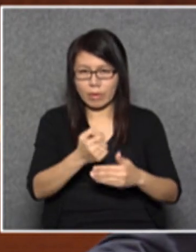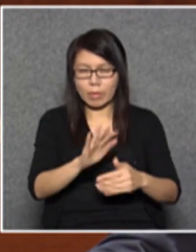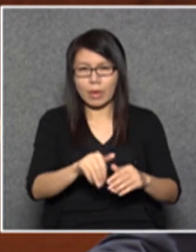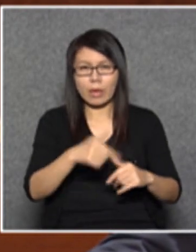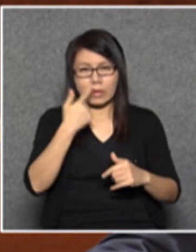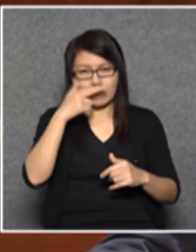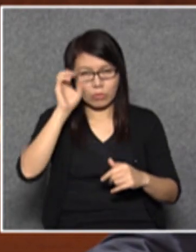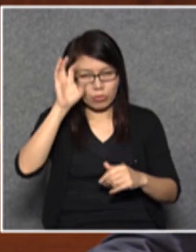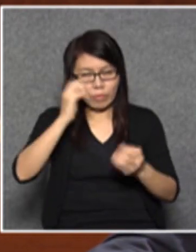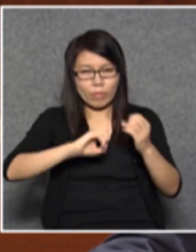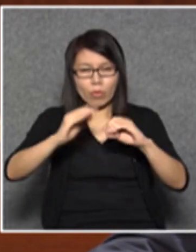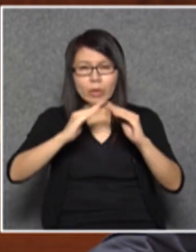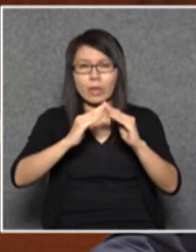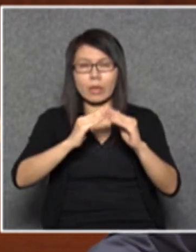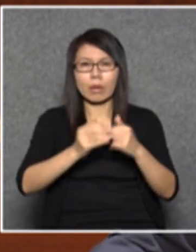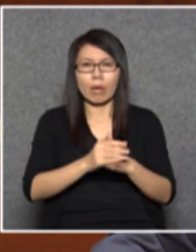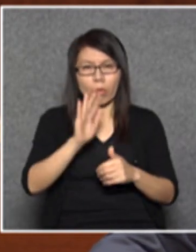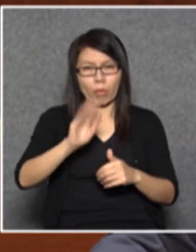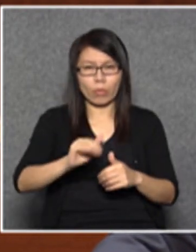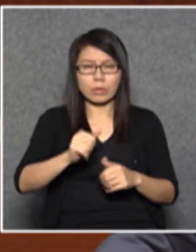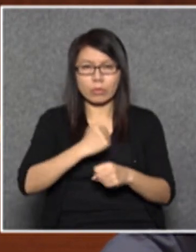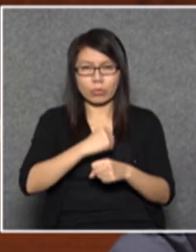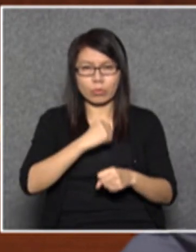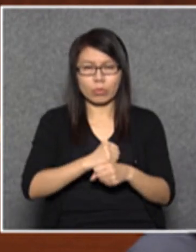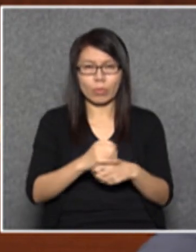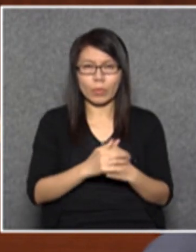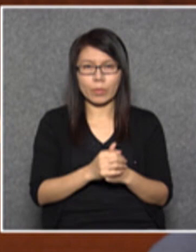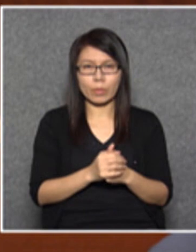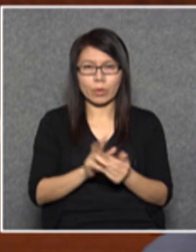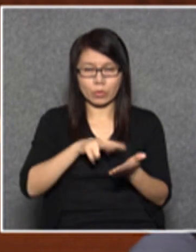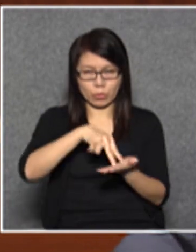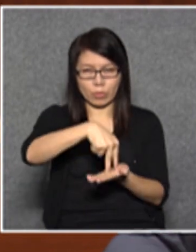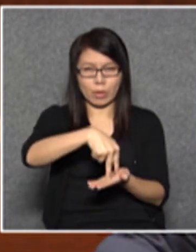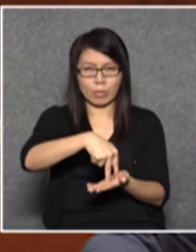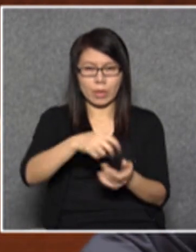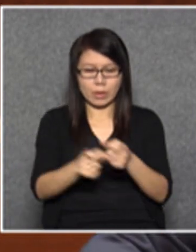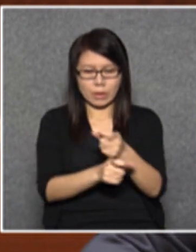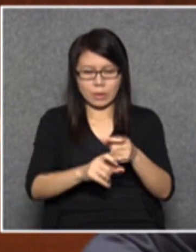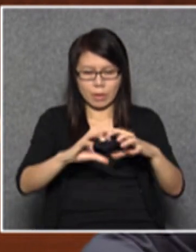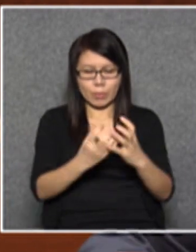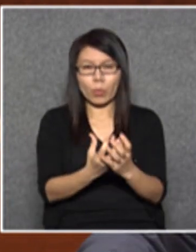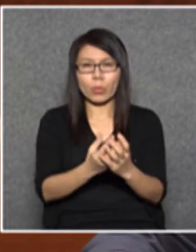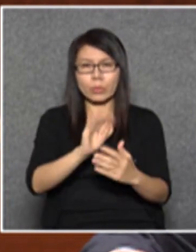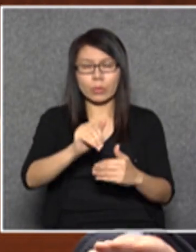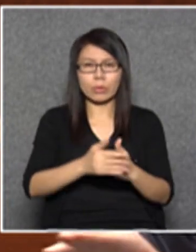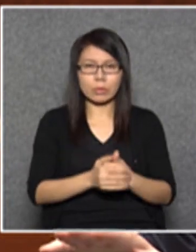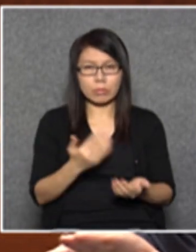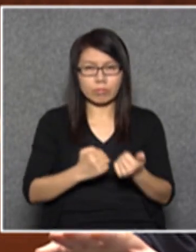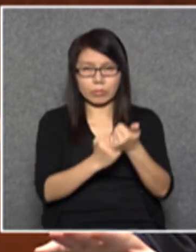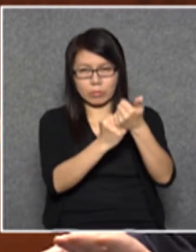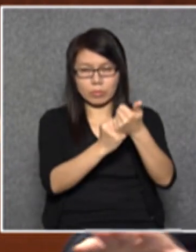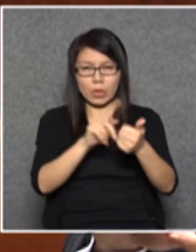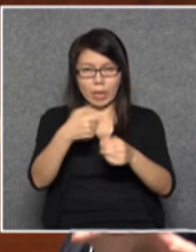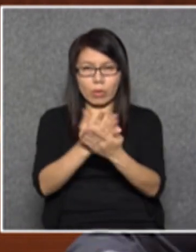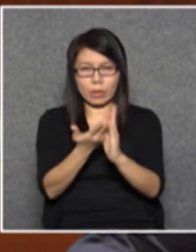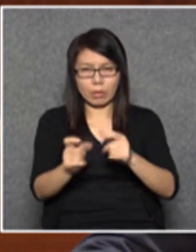科技咧都可以作為一個獨立嘅一個經濟部門，亦都咧可以支援我哋其他經